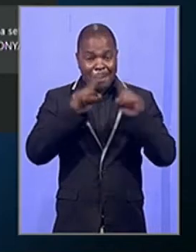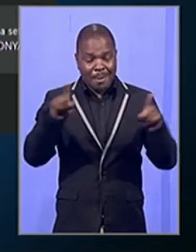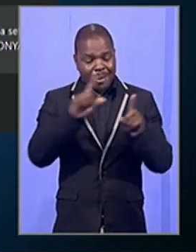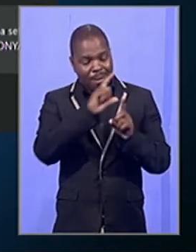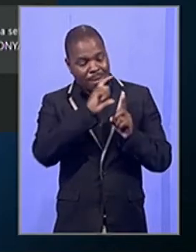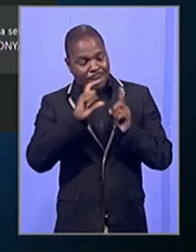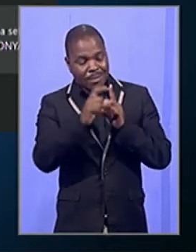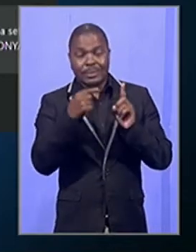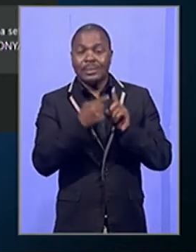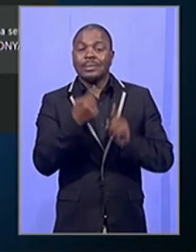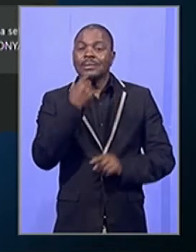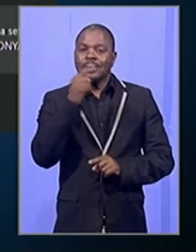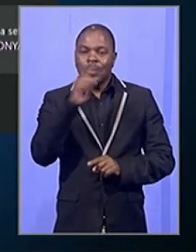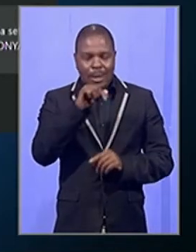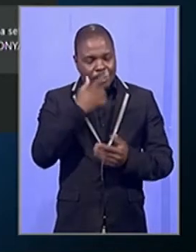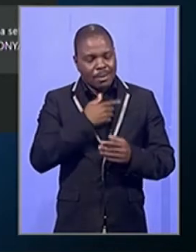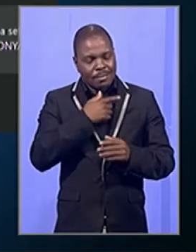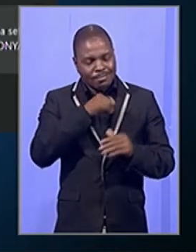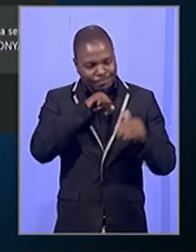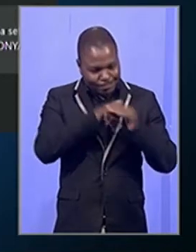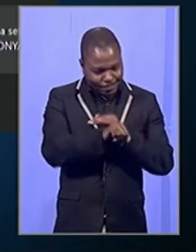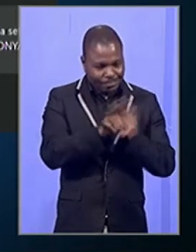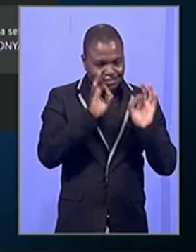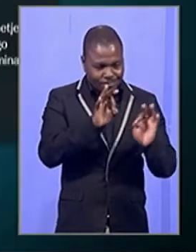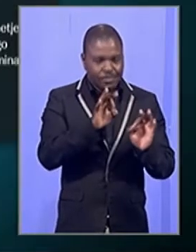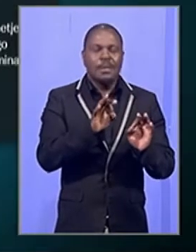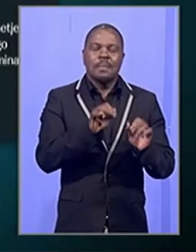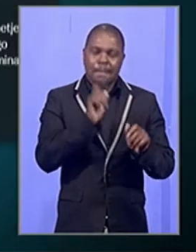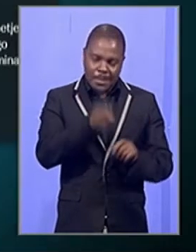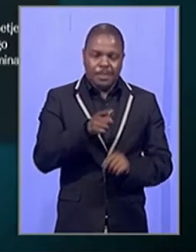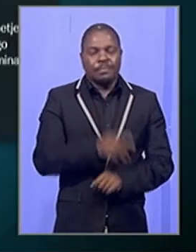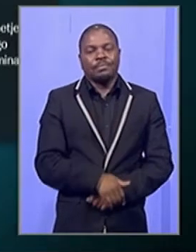re bogoši bo a tswalelwa.